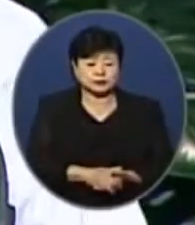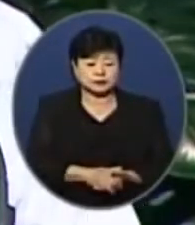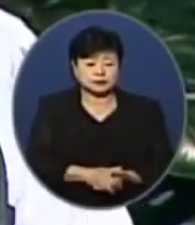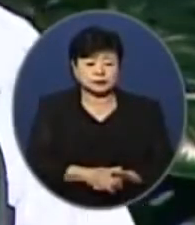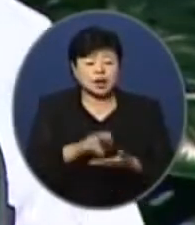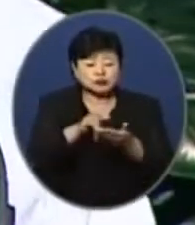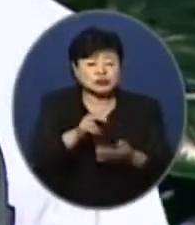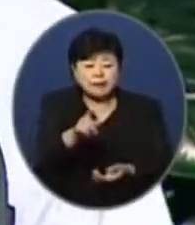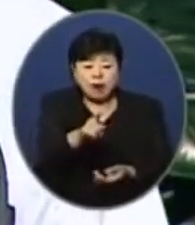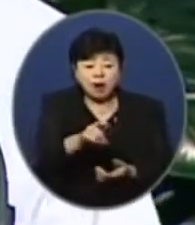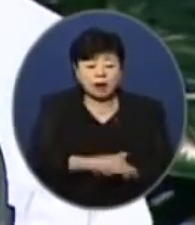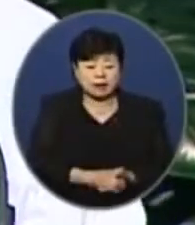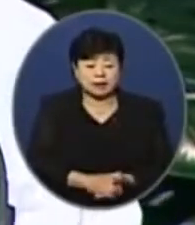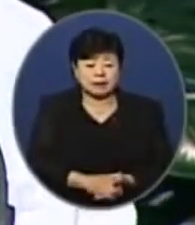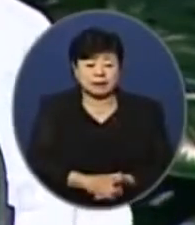문제는